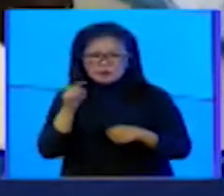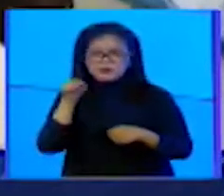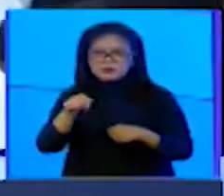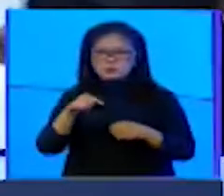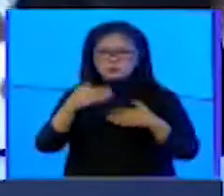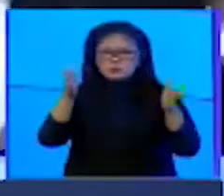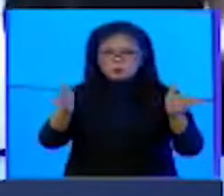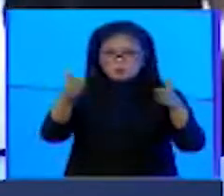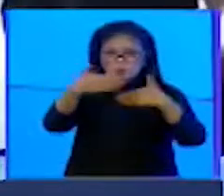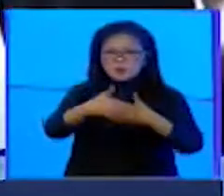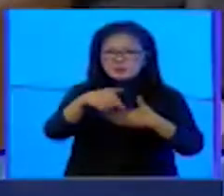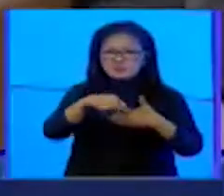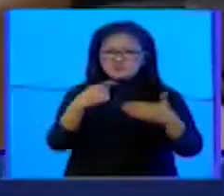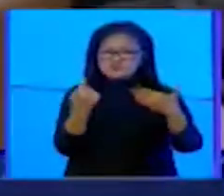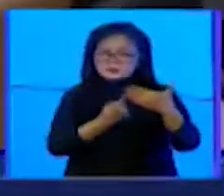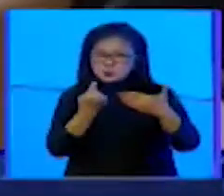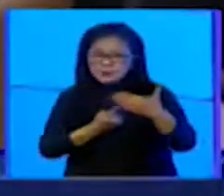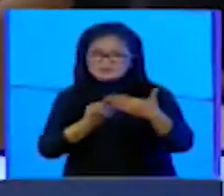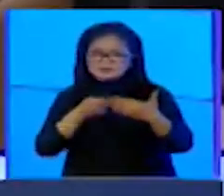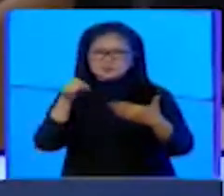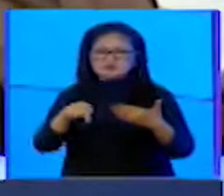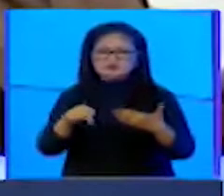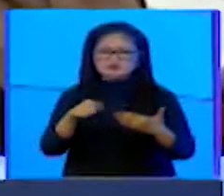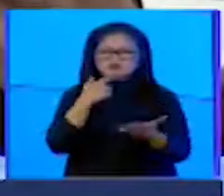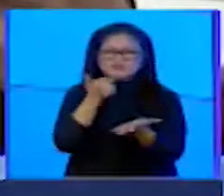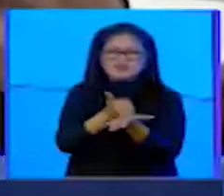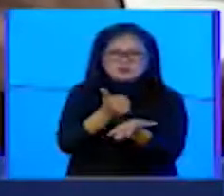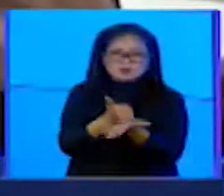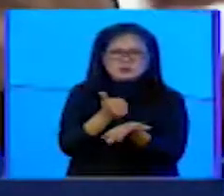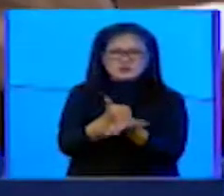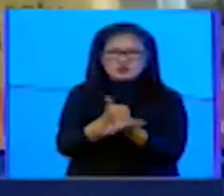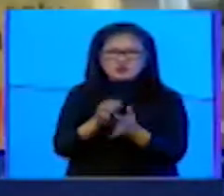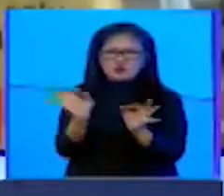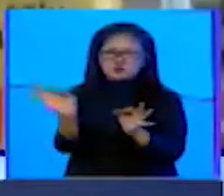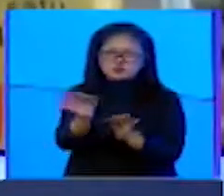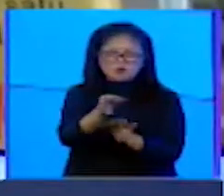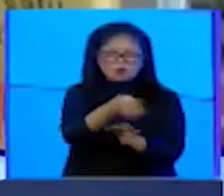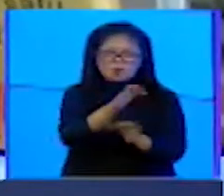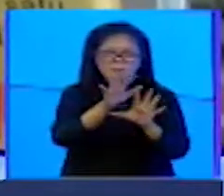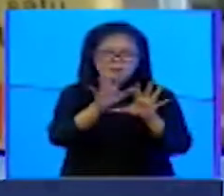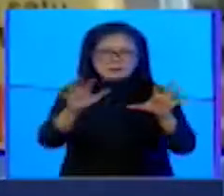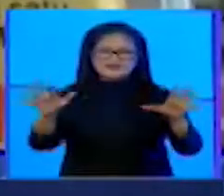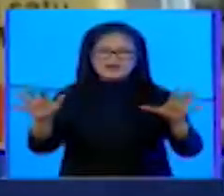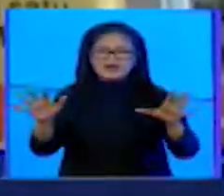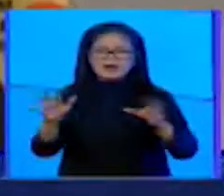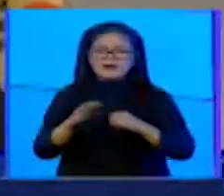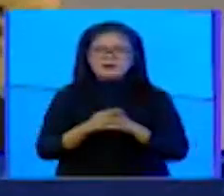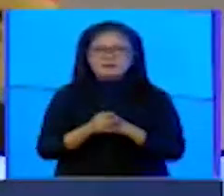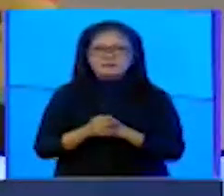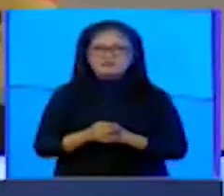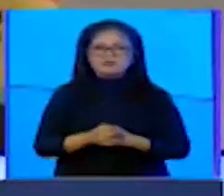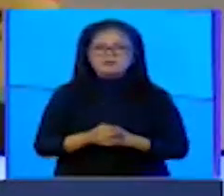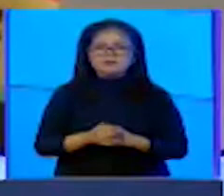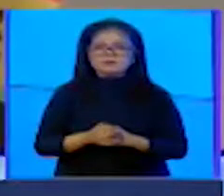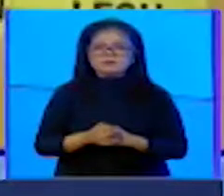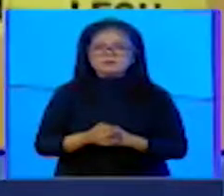di rumah sakit itu sebetulnya relatif kosong yang isolasi biasa yang